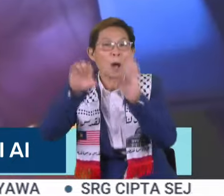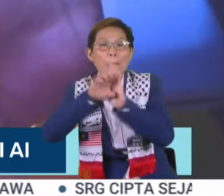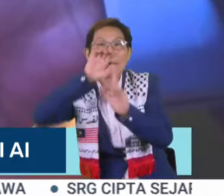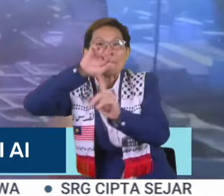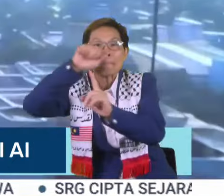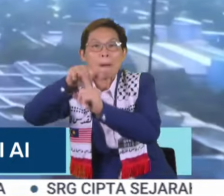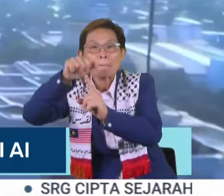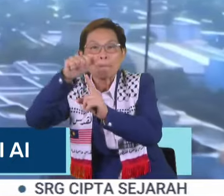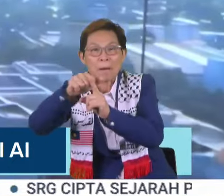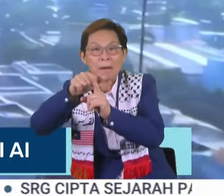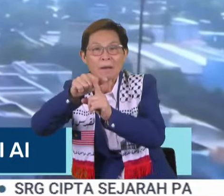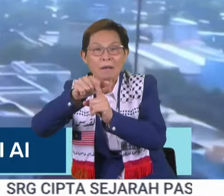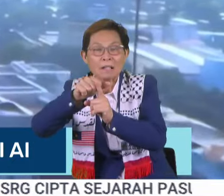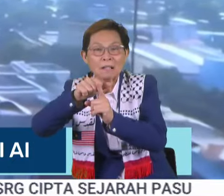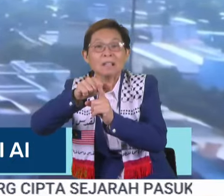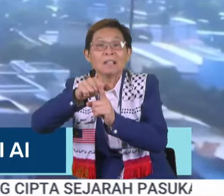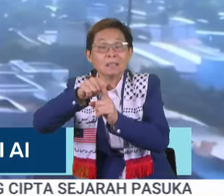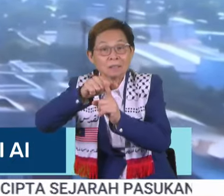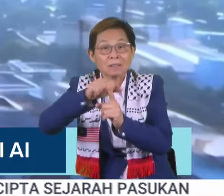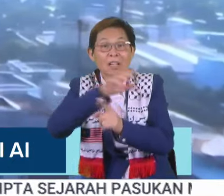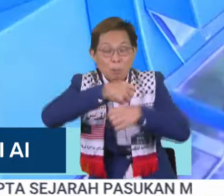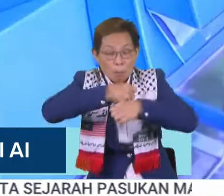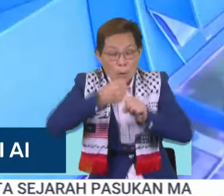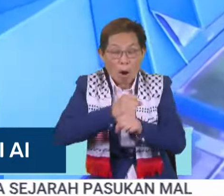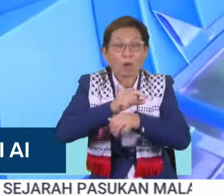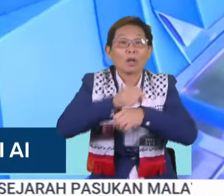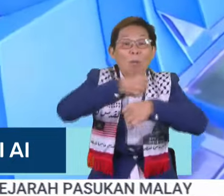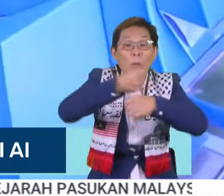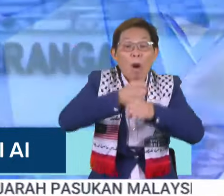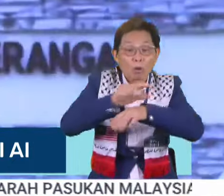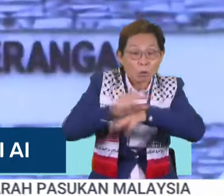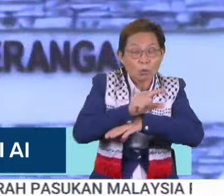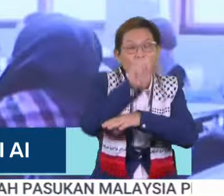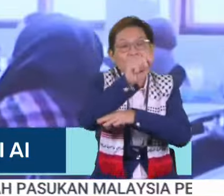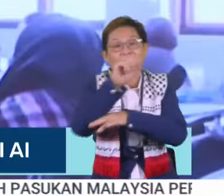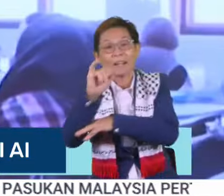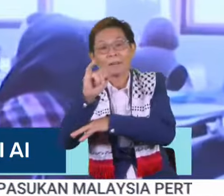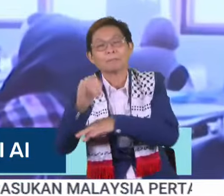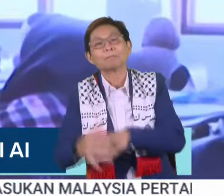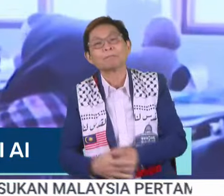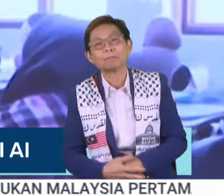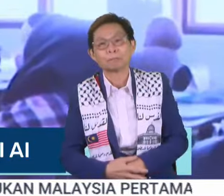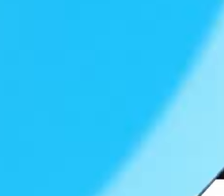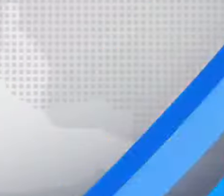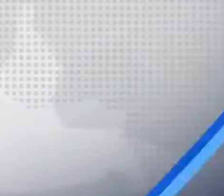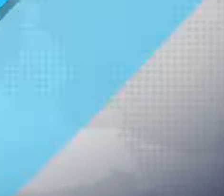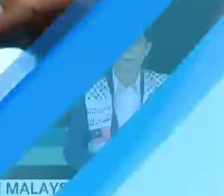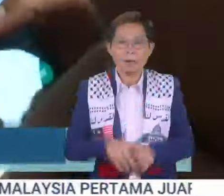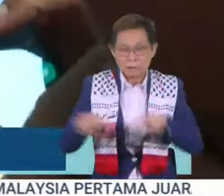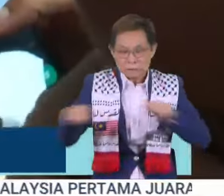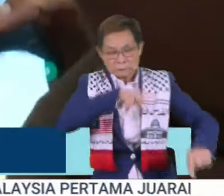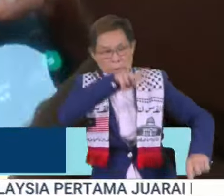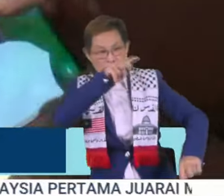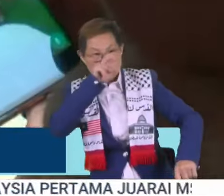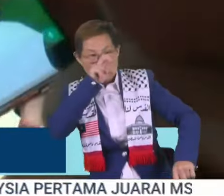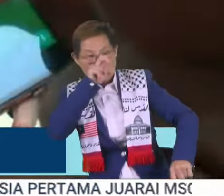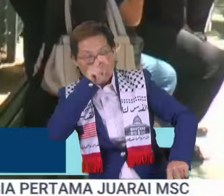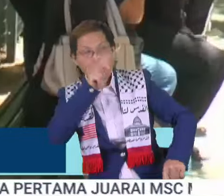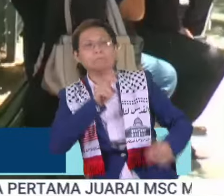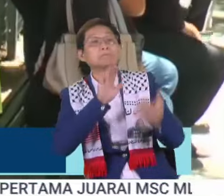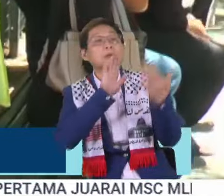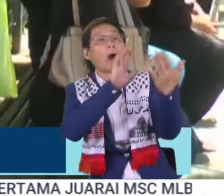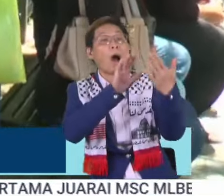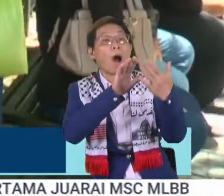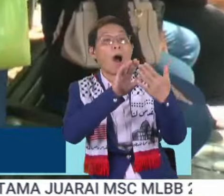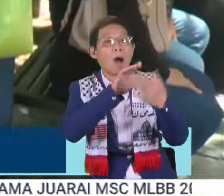palsu atau deepfake yang dihasilkan menggunakan teknologi AI. Tindakan tegas akan diambil